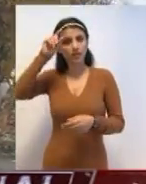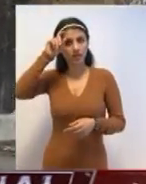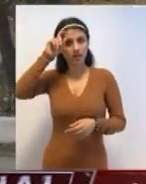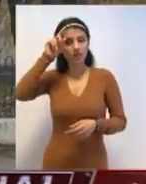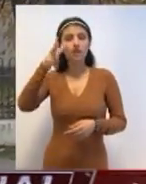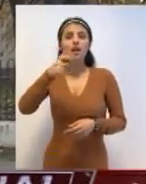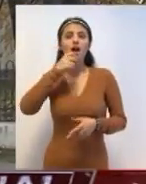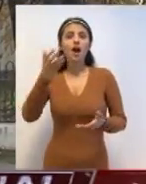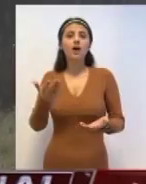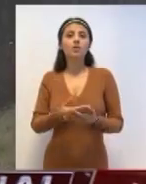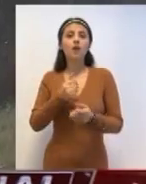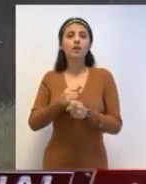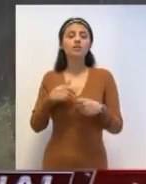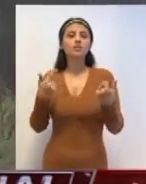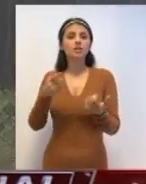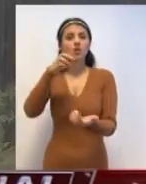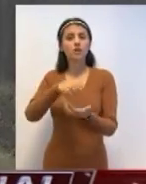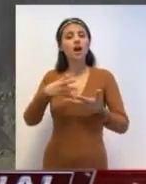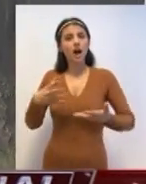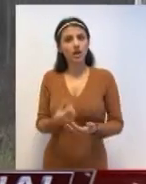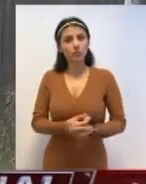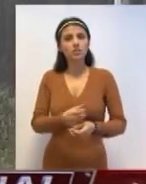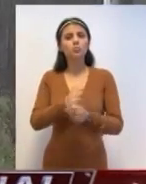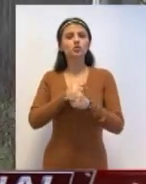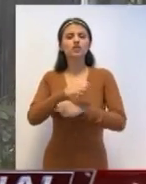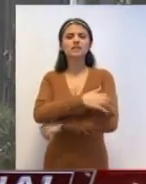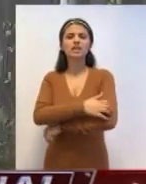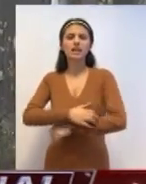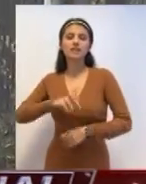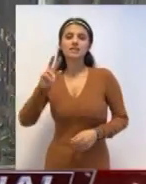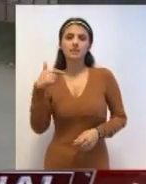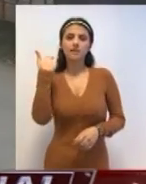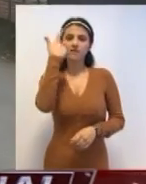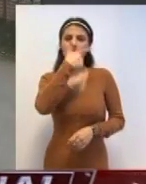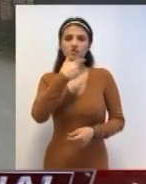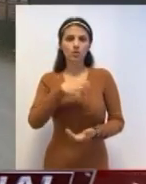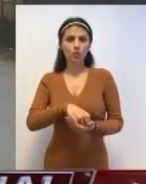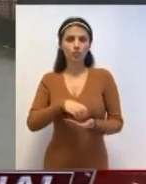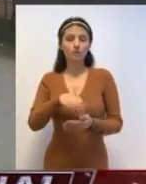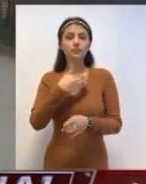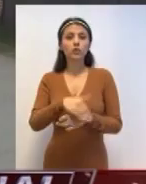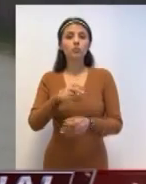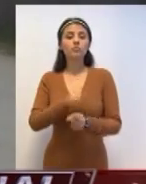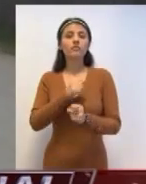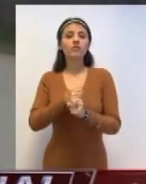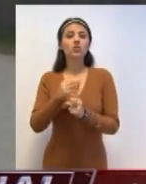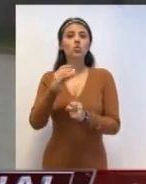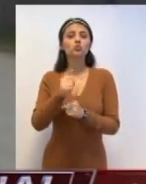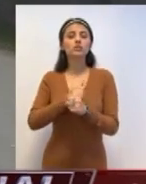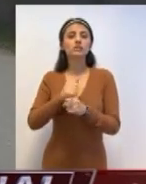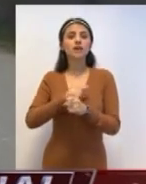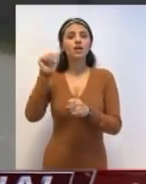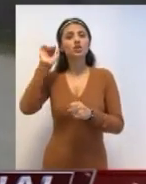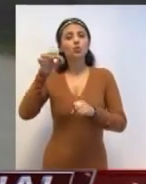acordat încredere și de 3 ani de când a preluat destinele localității, a reușit, cu un buget sărac, să schimbe fața comunei. Drumurile făcute